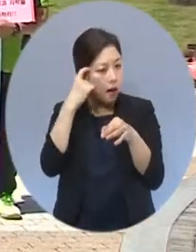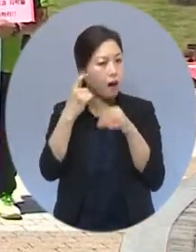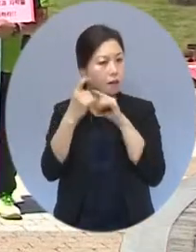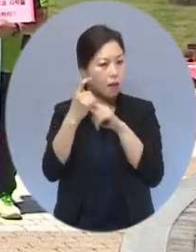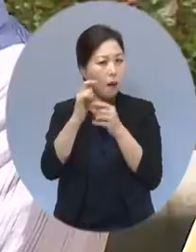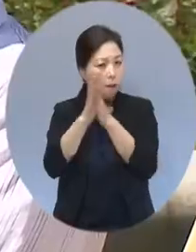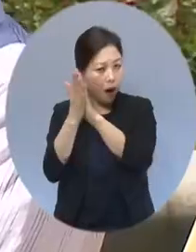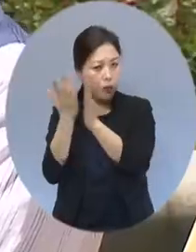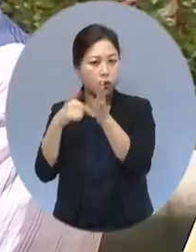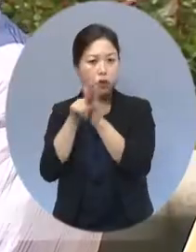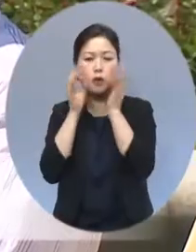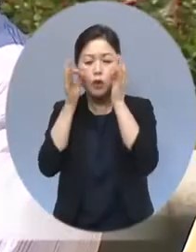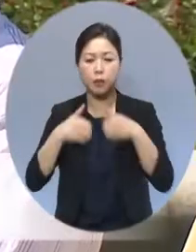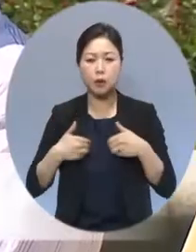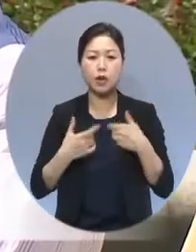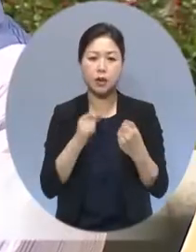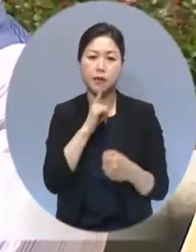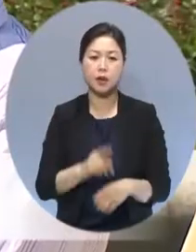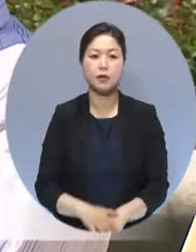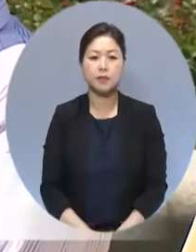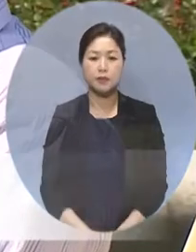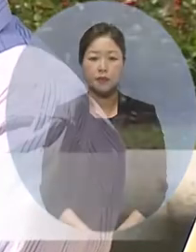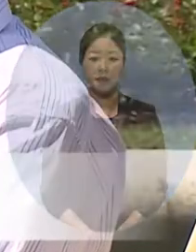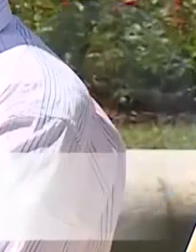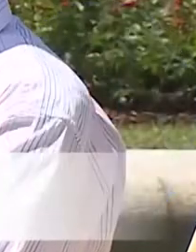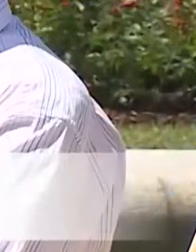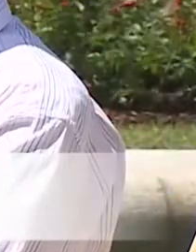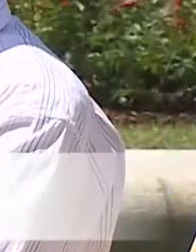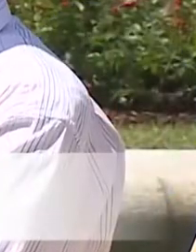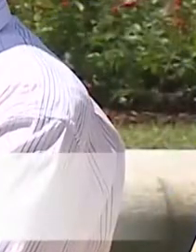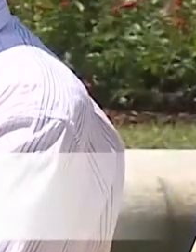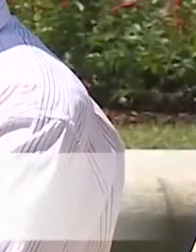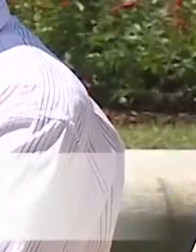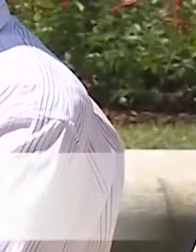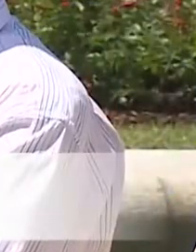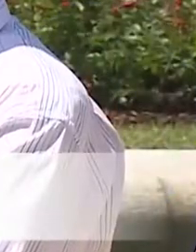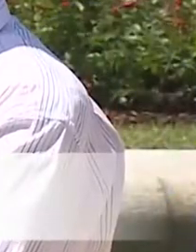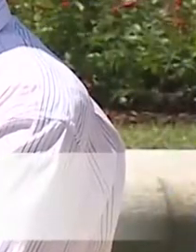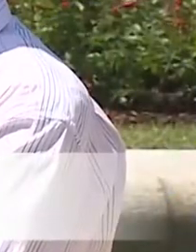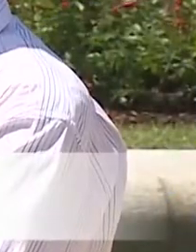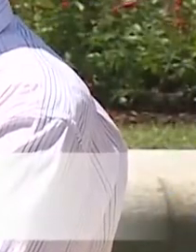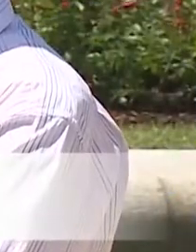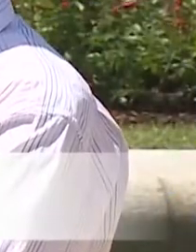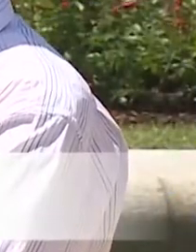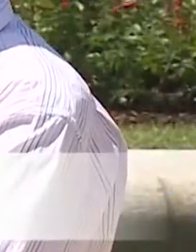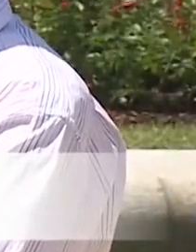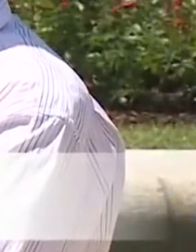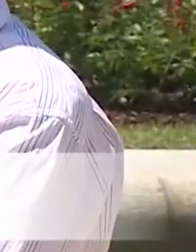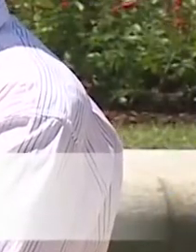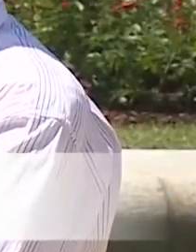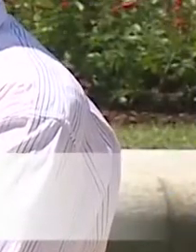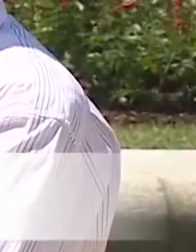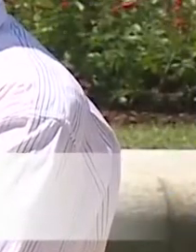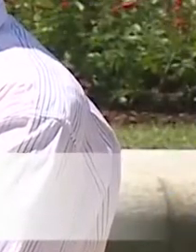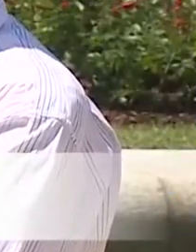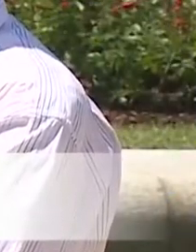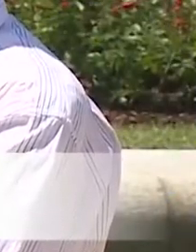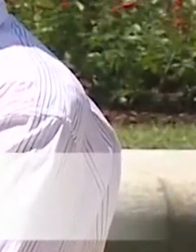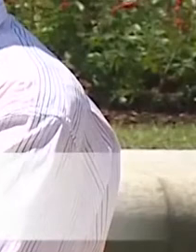설명입니다. 수어가 대한민국의 언어라는 것을 대통령이 먼저 보여줘야 합니다. 기자회견 할